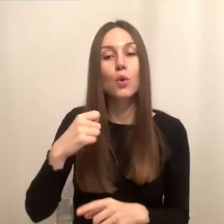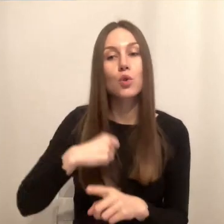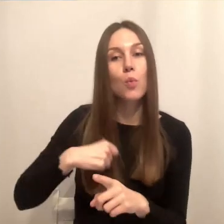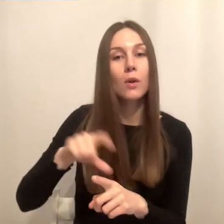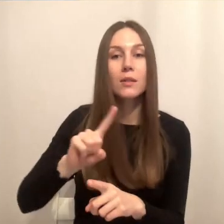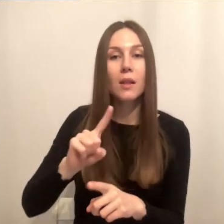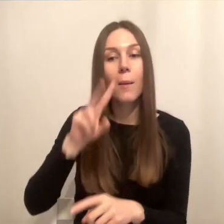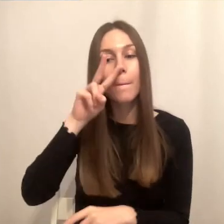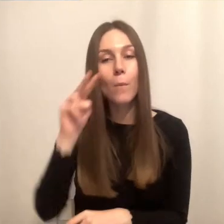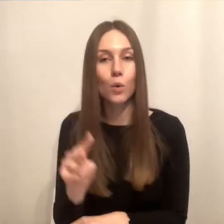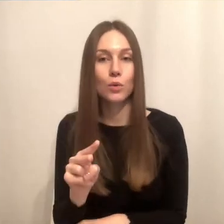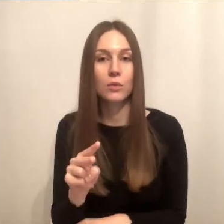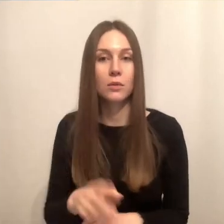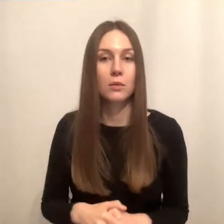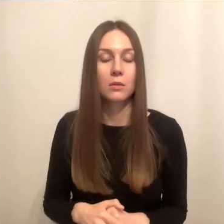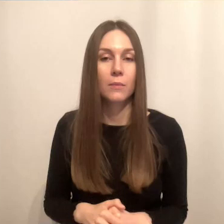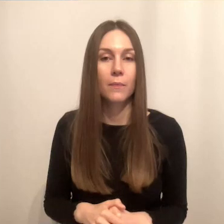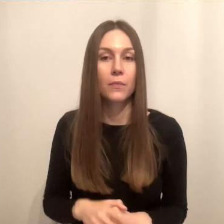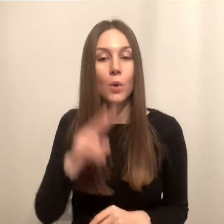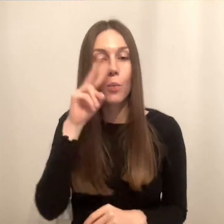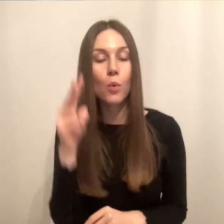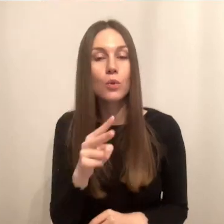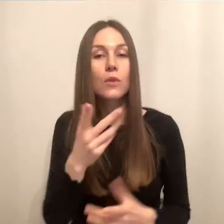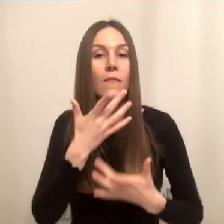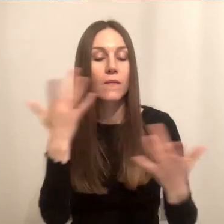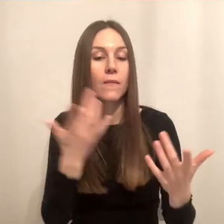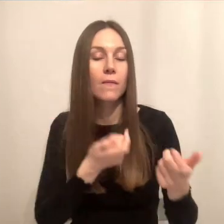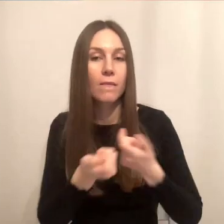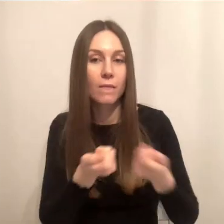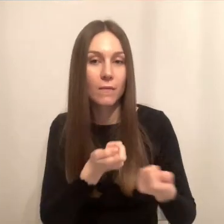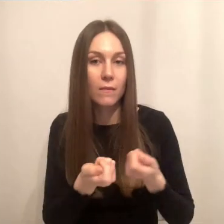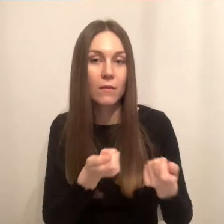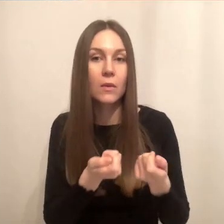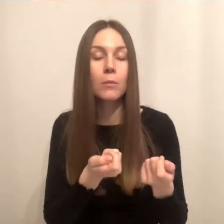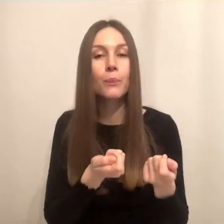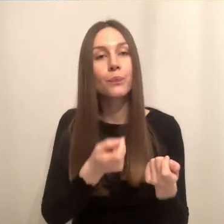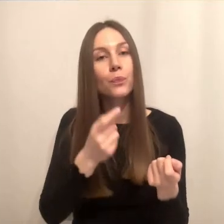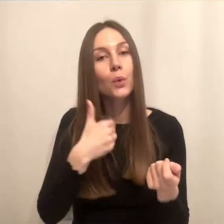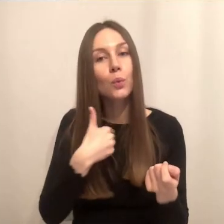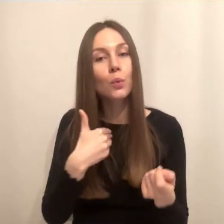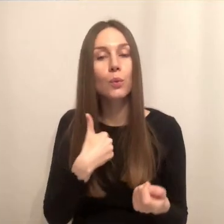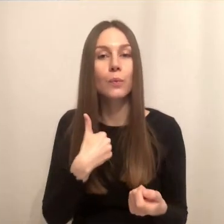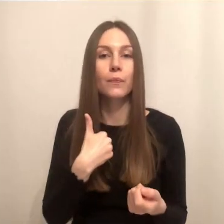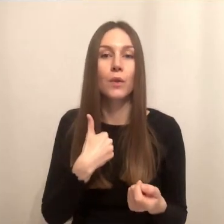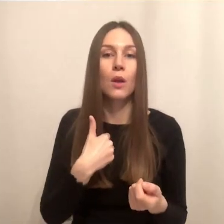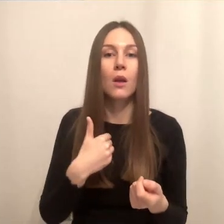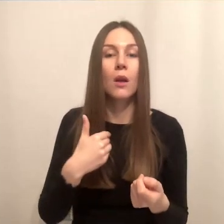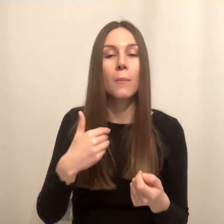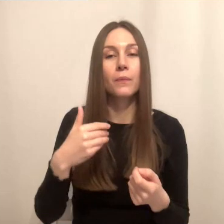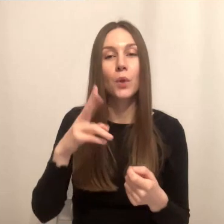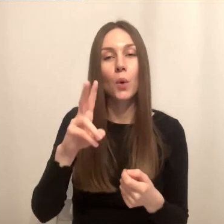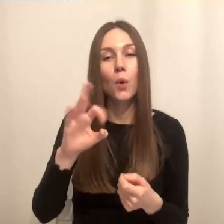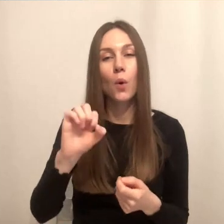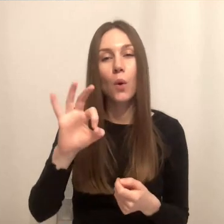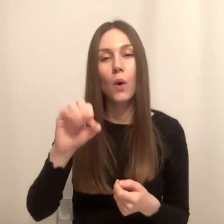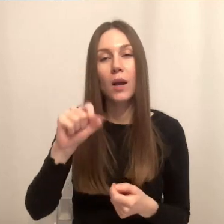pirma, jau minėjau, požiūris į viešąjį valdymą. Ir tikrai labai norėčiau, kad koalicija sudarė partijos